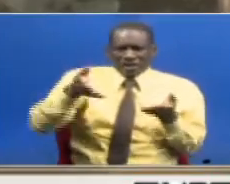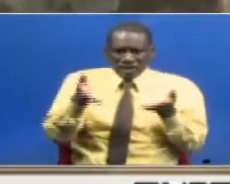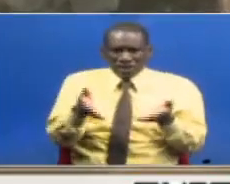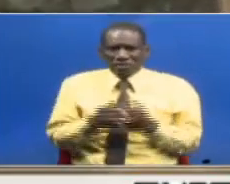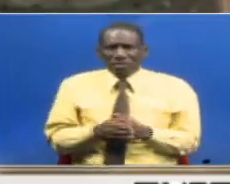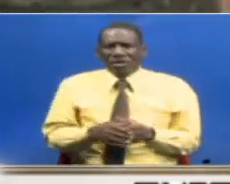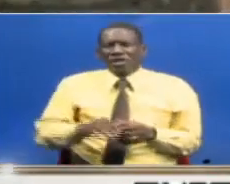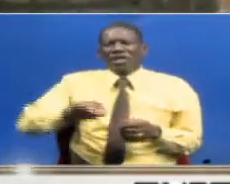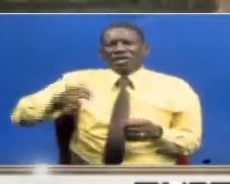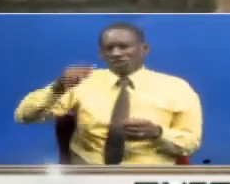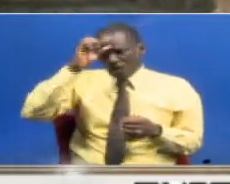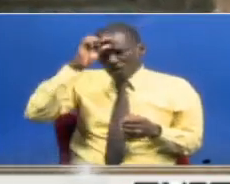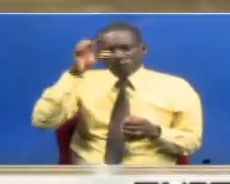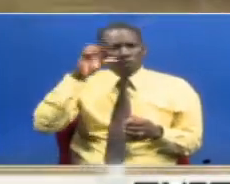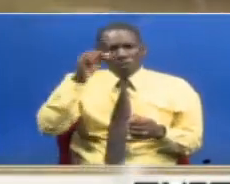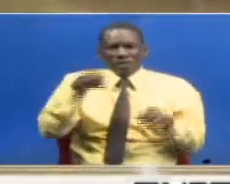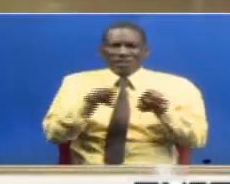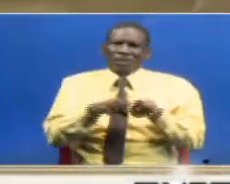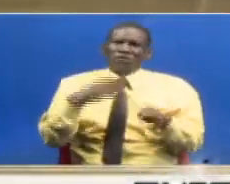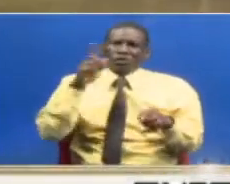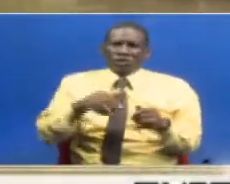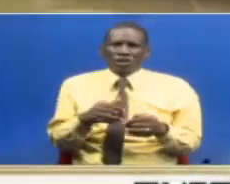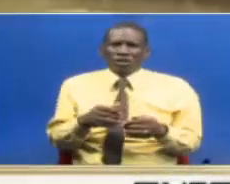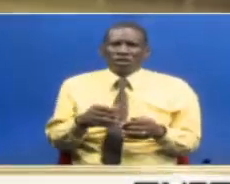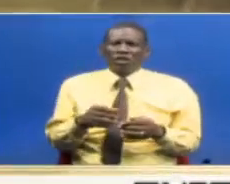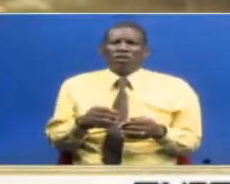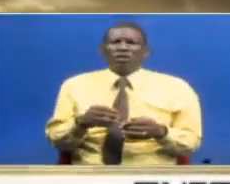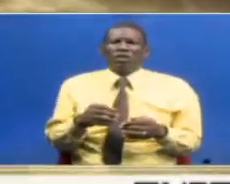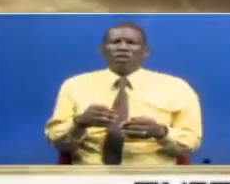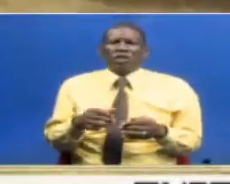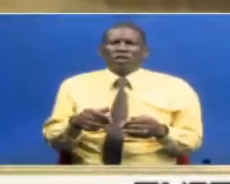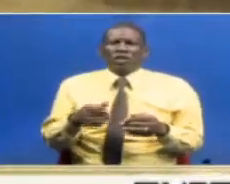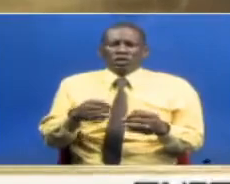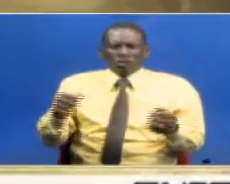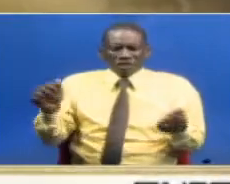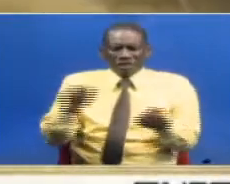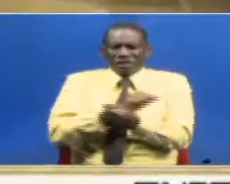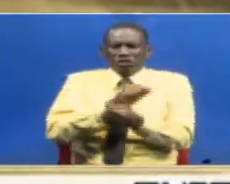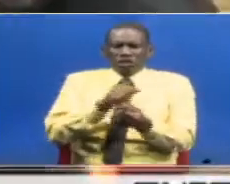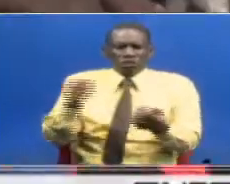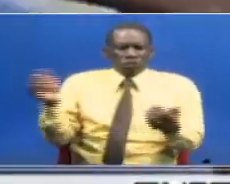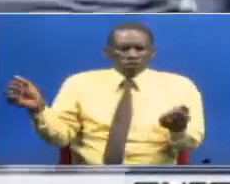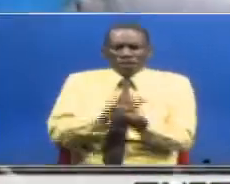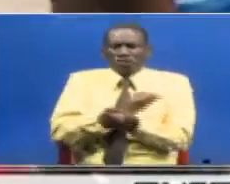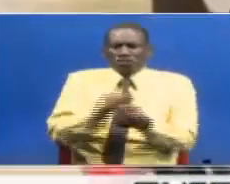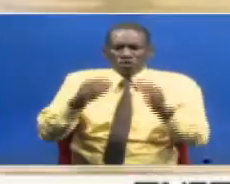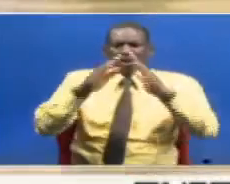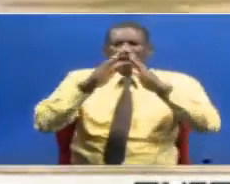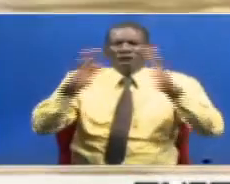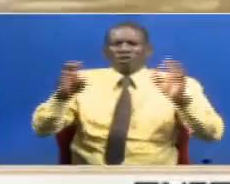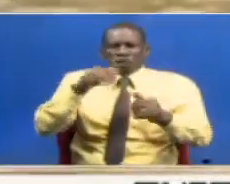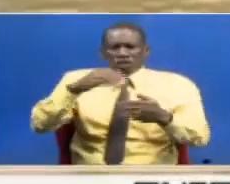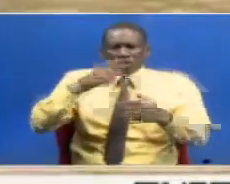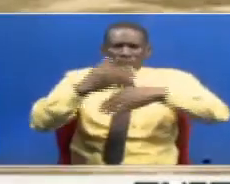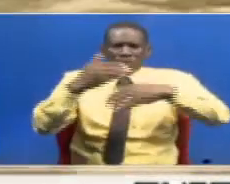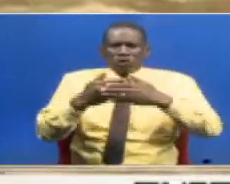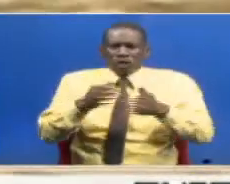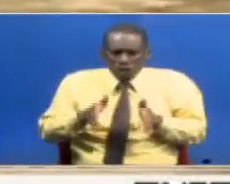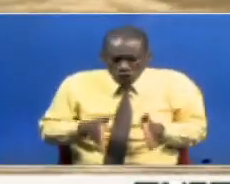kaunti Mombasa pia inatishia kuvunja majengo yaliyojengwa kwenye mabomba ya kupitisha maji taka ili kukabiliana na